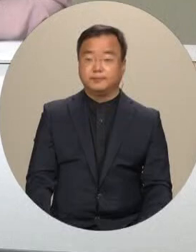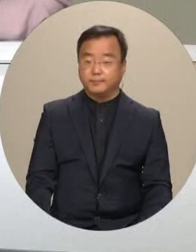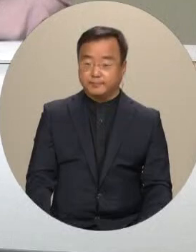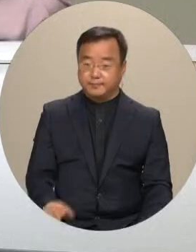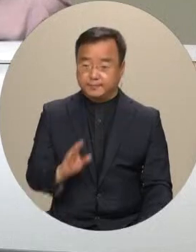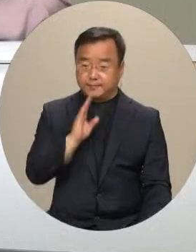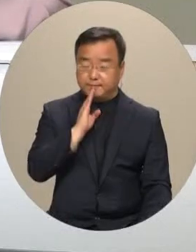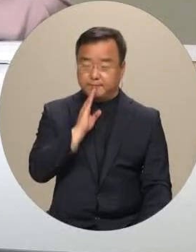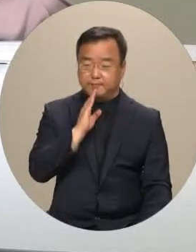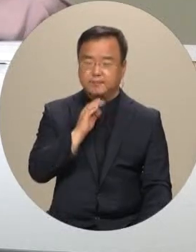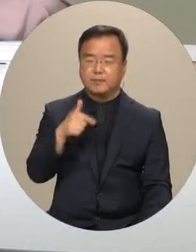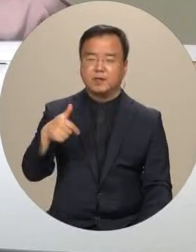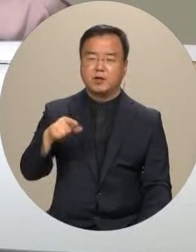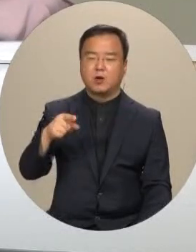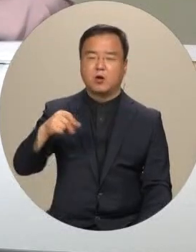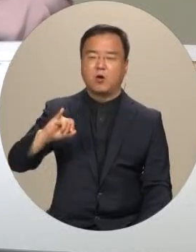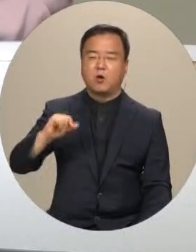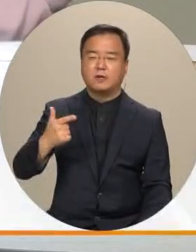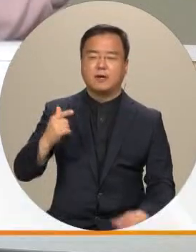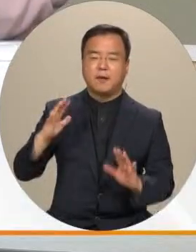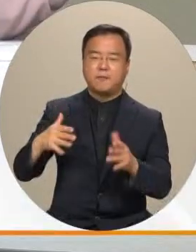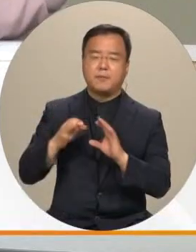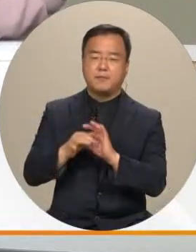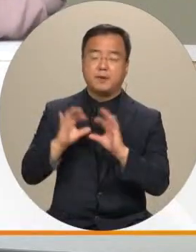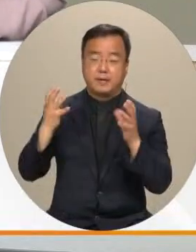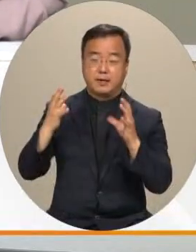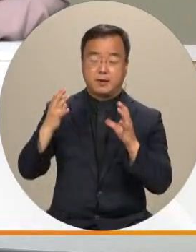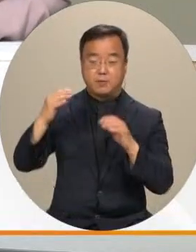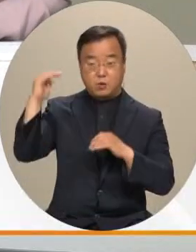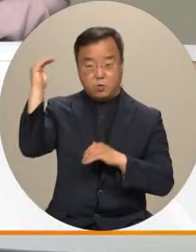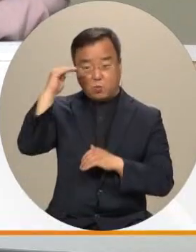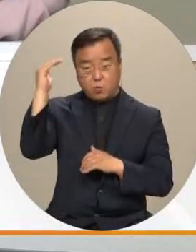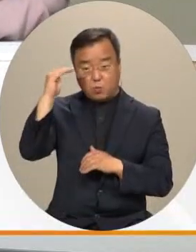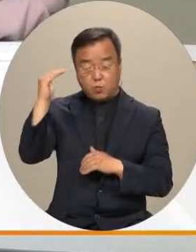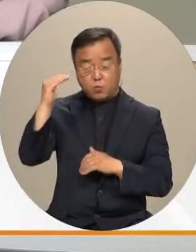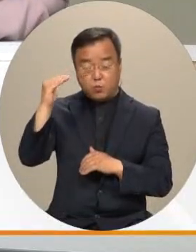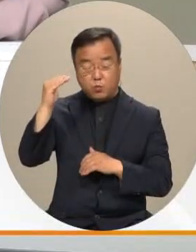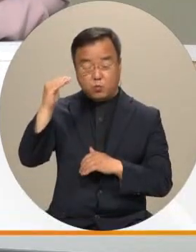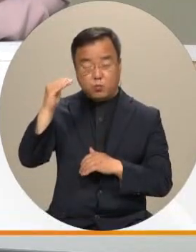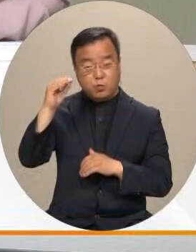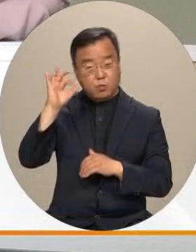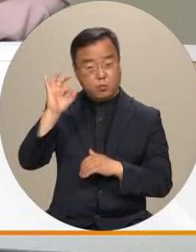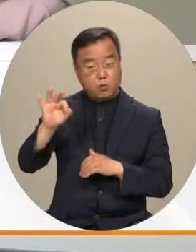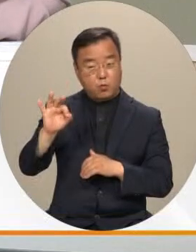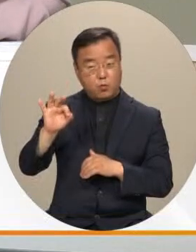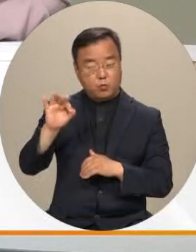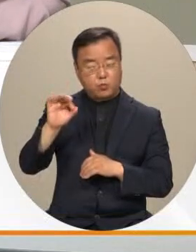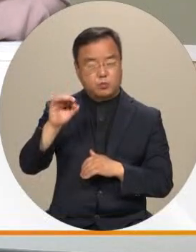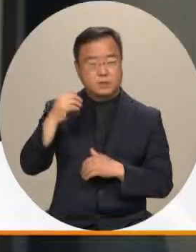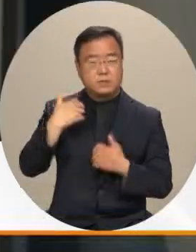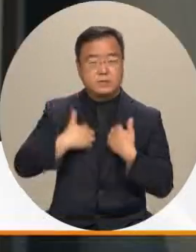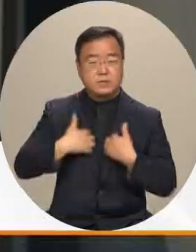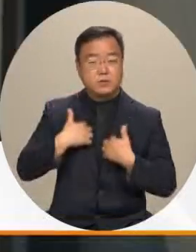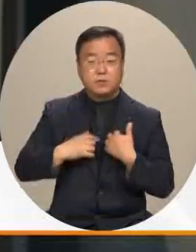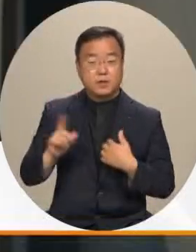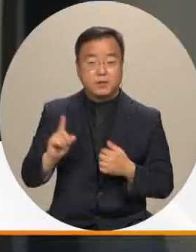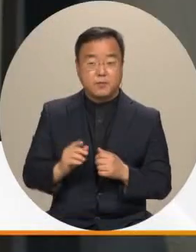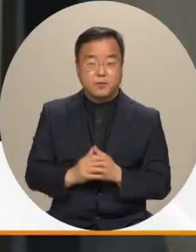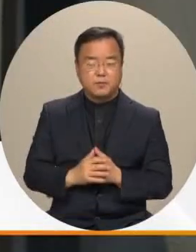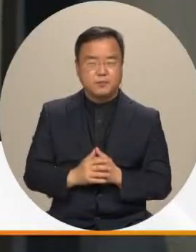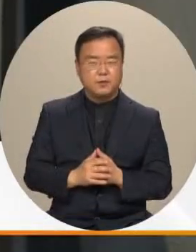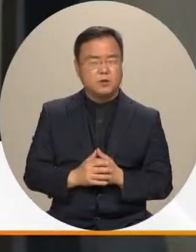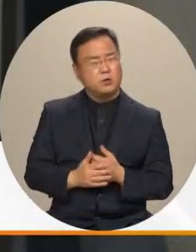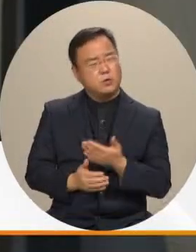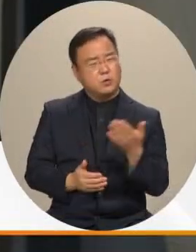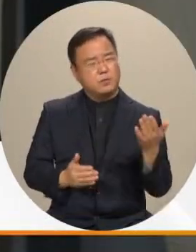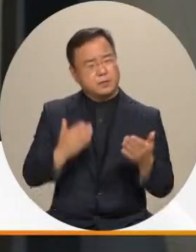그렇다면이 거신 바람의 아이 관전 포인트 몇 가지 짚어 주실 수 있을까요 이 작품은 약간 생소한